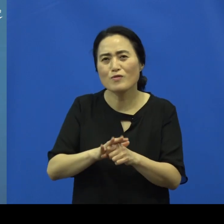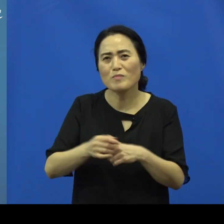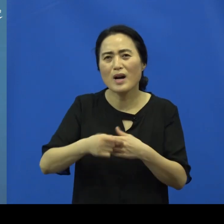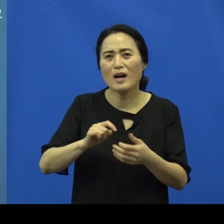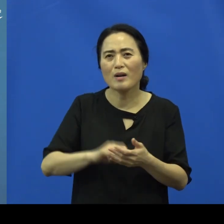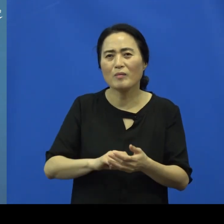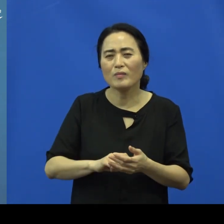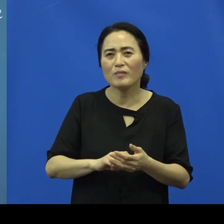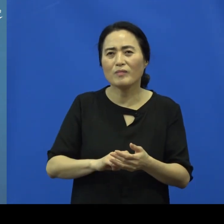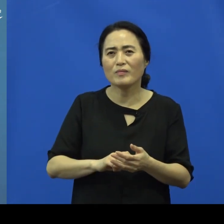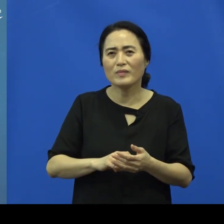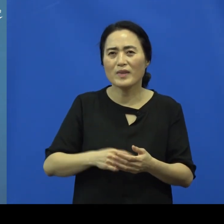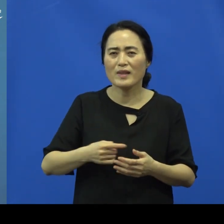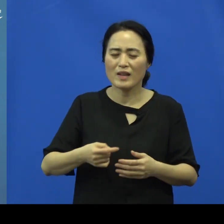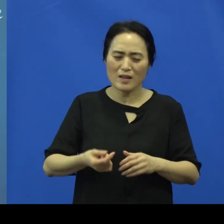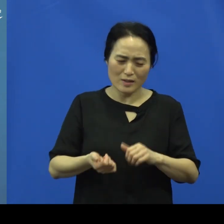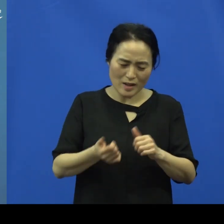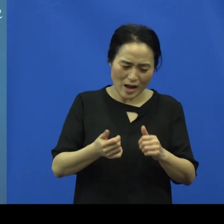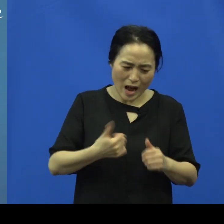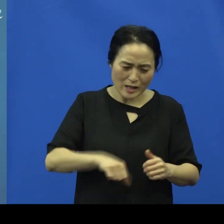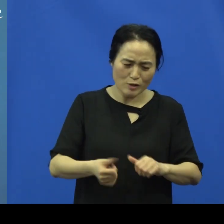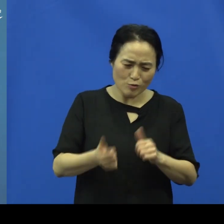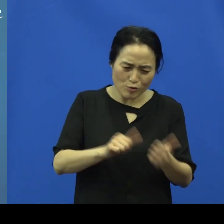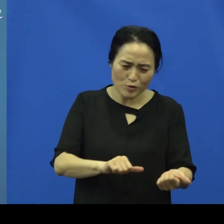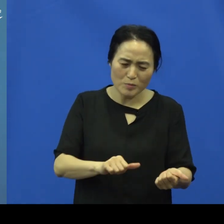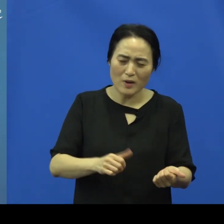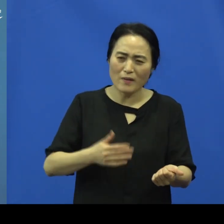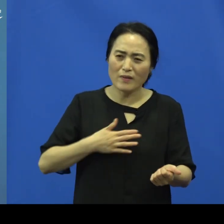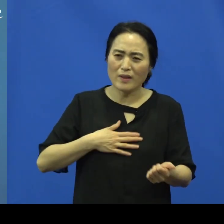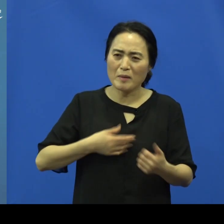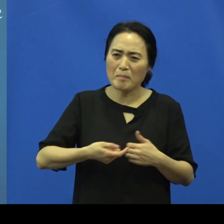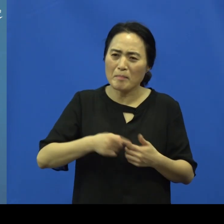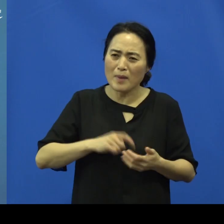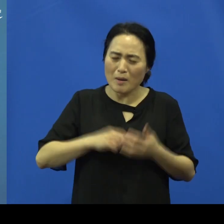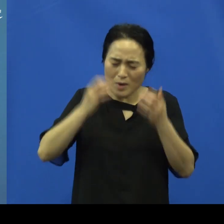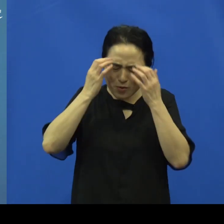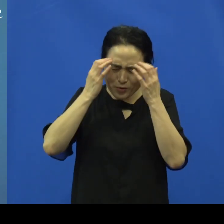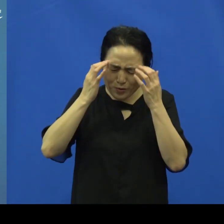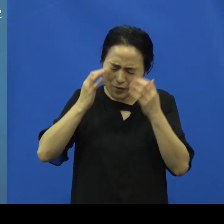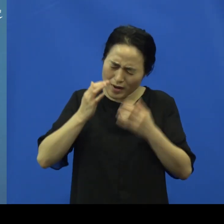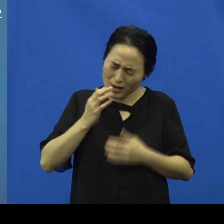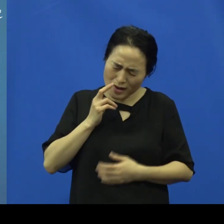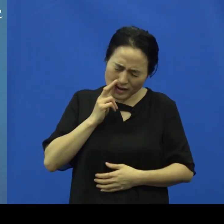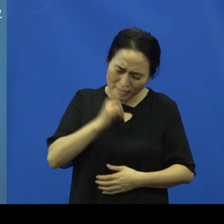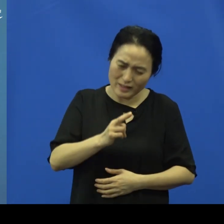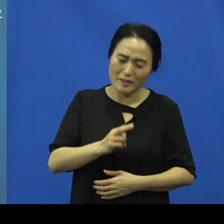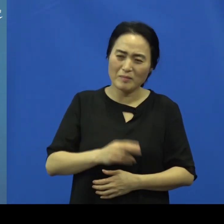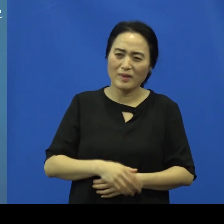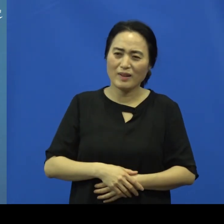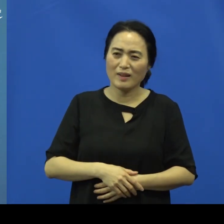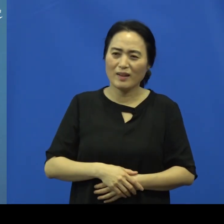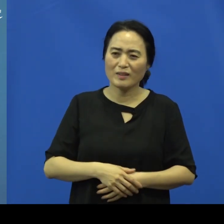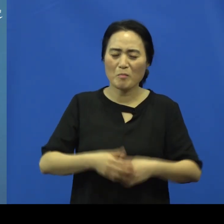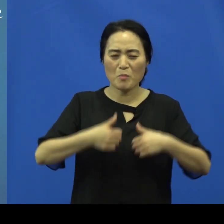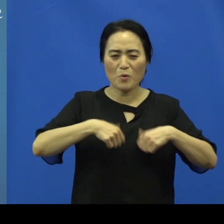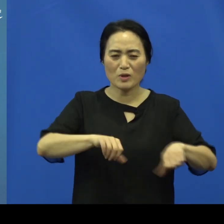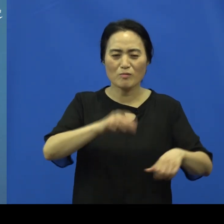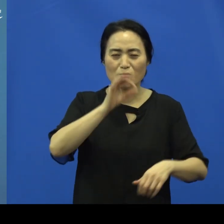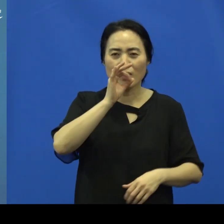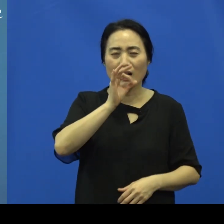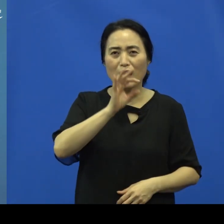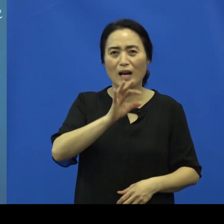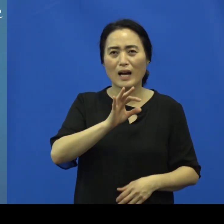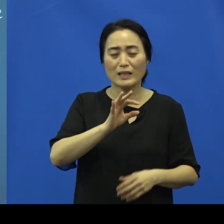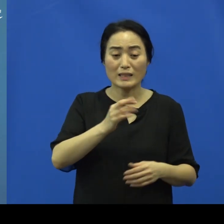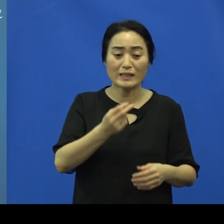자궁이 흔들려, 존재가 흔들려, 전 존재가 흔들려, 고통의 찢어짐을 포기할 수 없어. 그